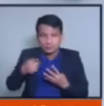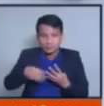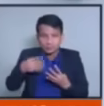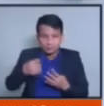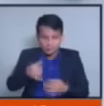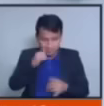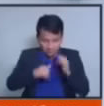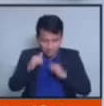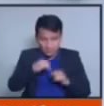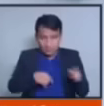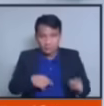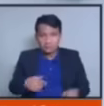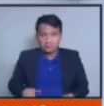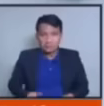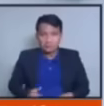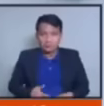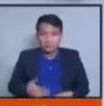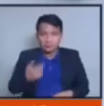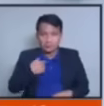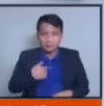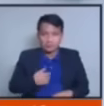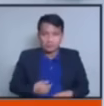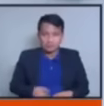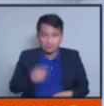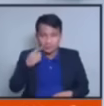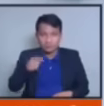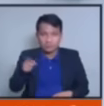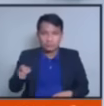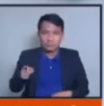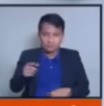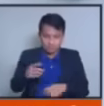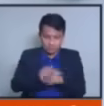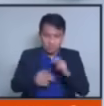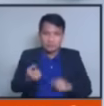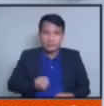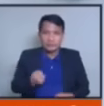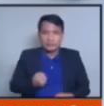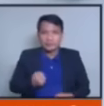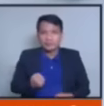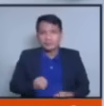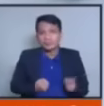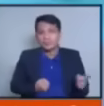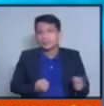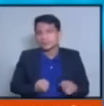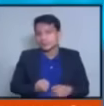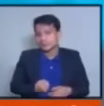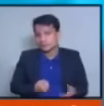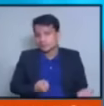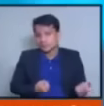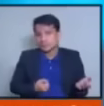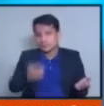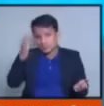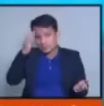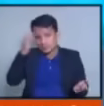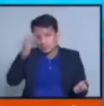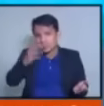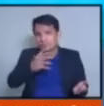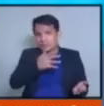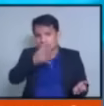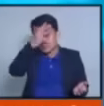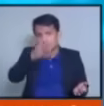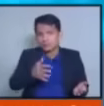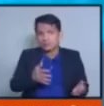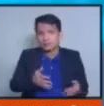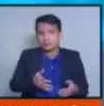mo siya. Yung kamay mo, nilalagay mo sa ari mo. Kapal ang mukha mo. Kunda, alam mo nga ni nanay tsaka si tatay, bakit lagi